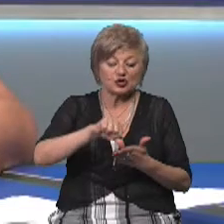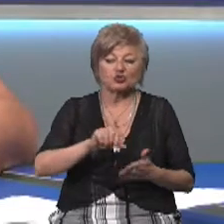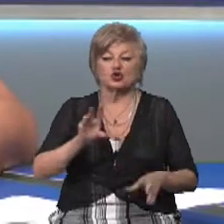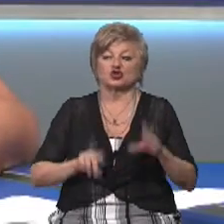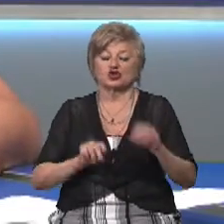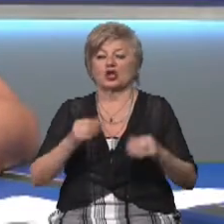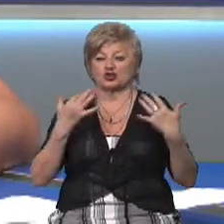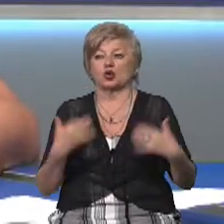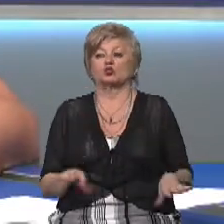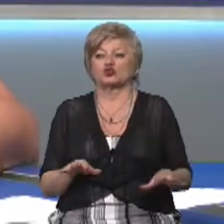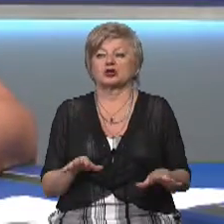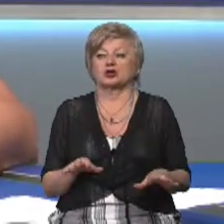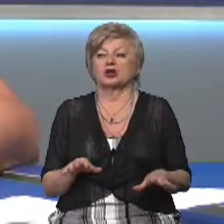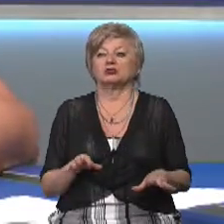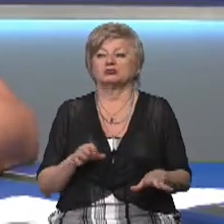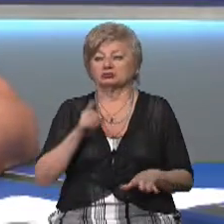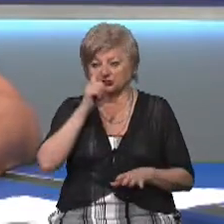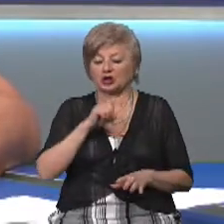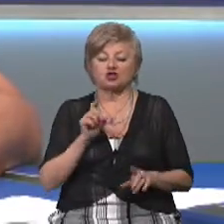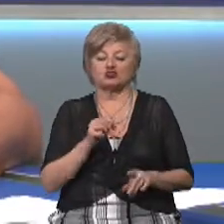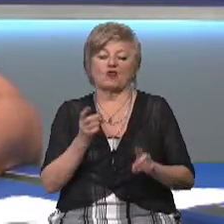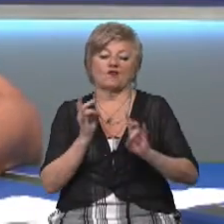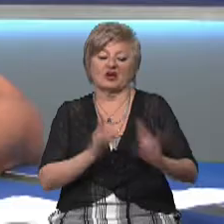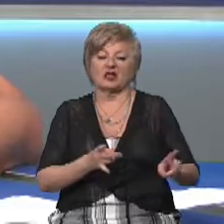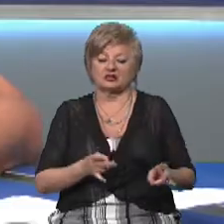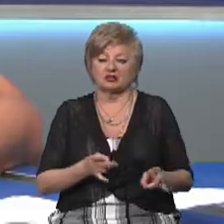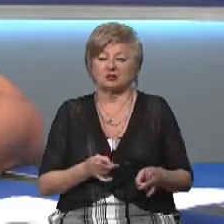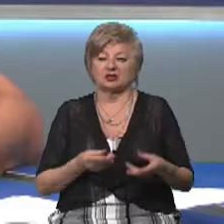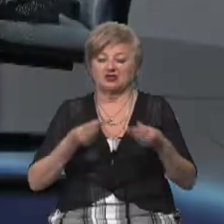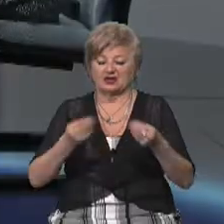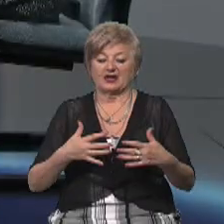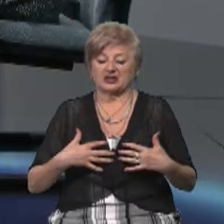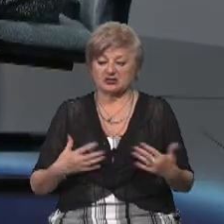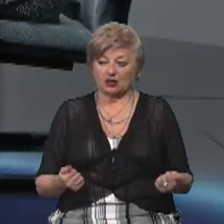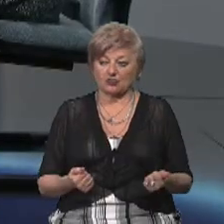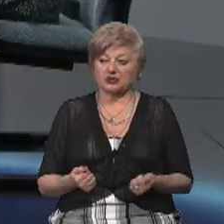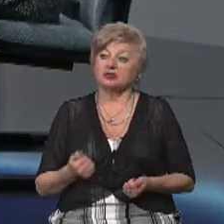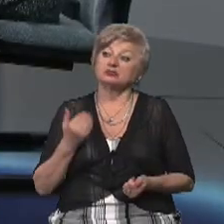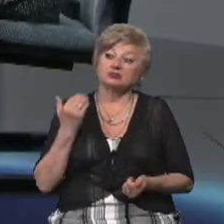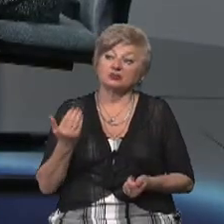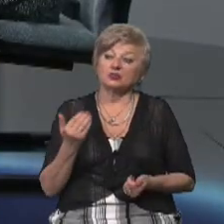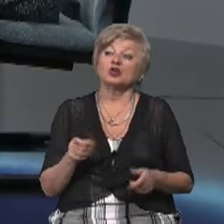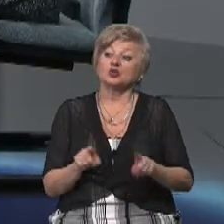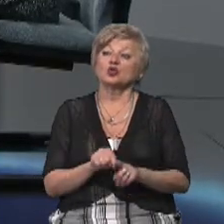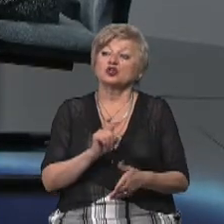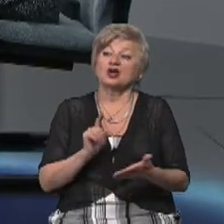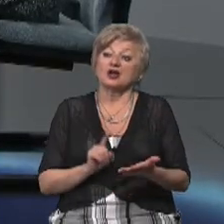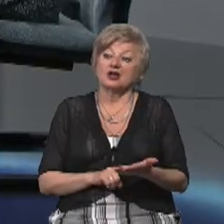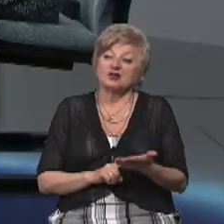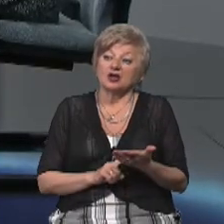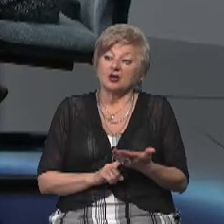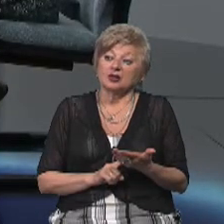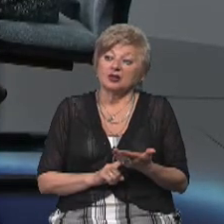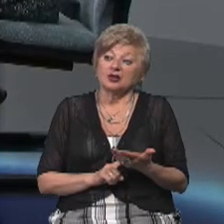считается уже той, которая вредно влияет на здоровье. Пане Павле, до вас теж питання. Так. Знання – сила,